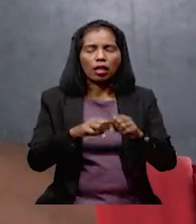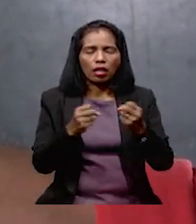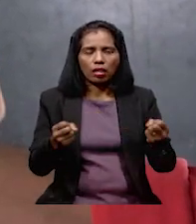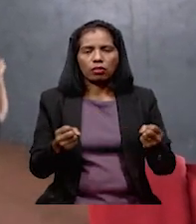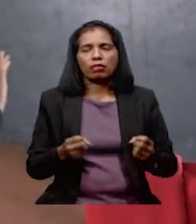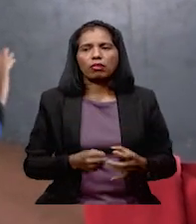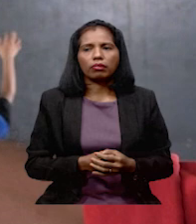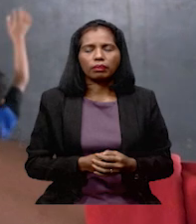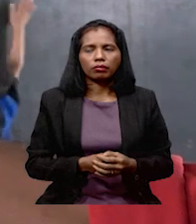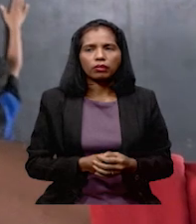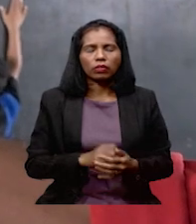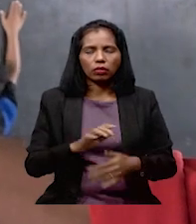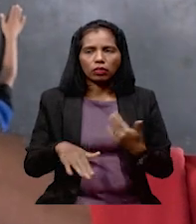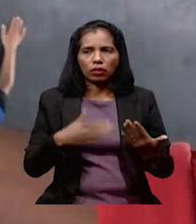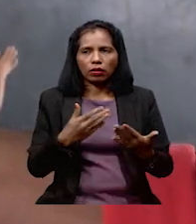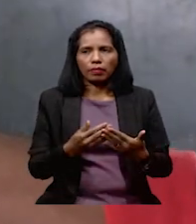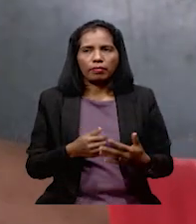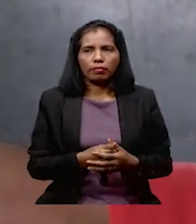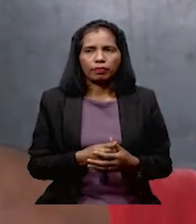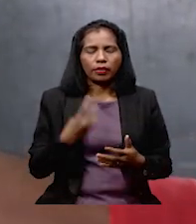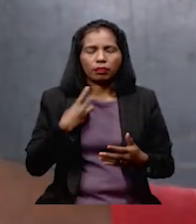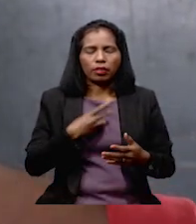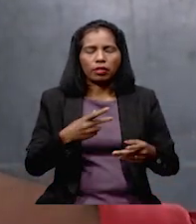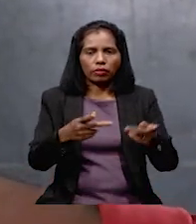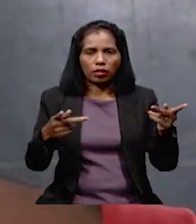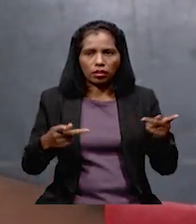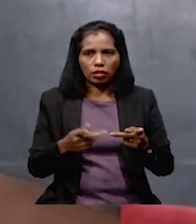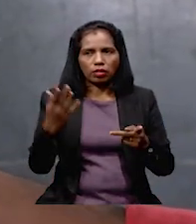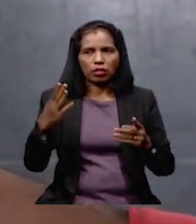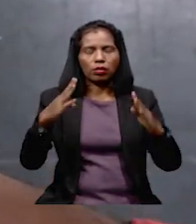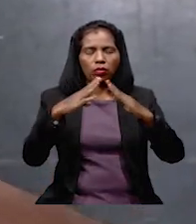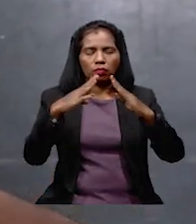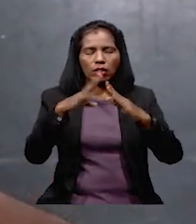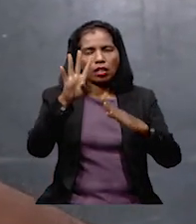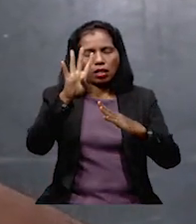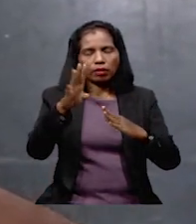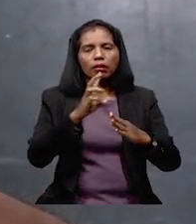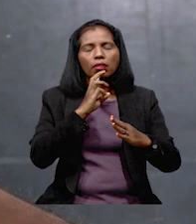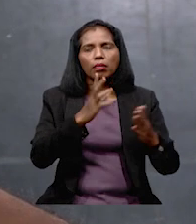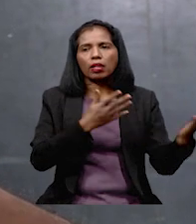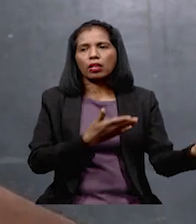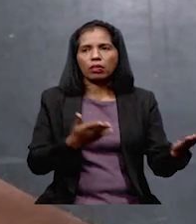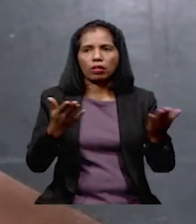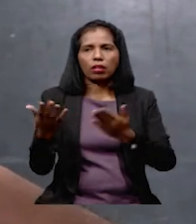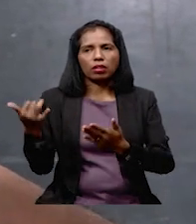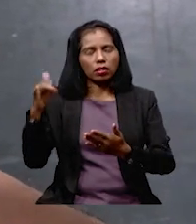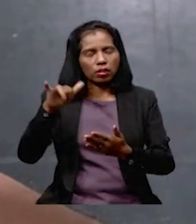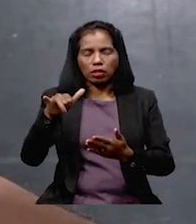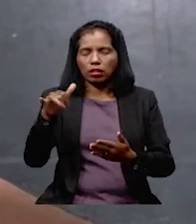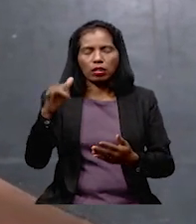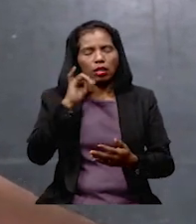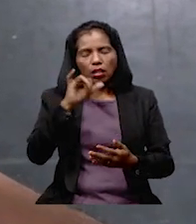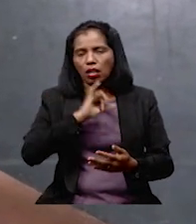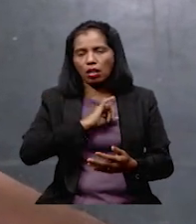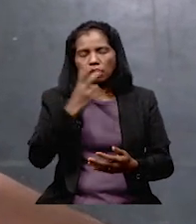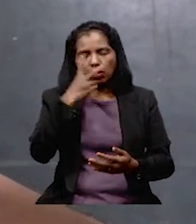totalmente ami be bayrune uma hatu ni belore ansa sir sir sir ala hare tamba